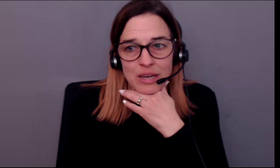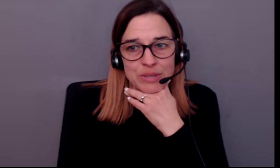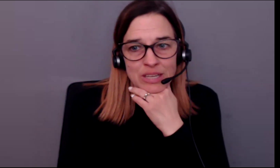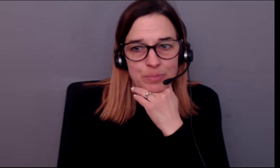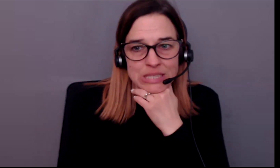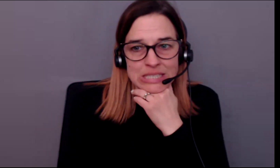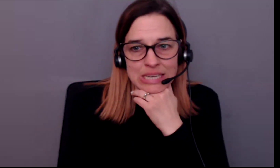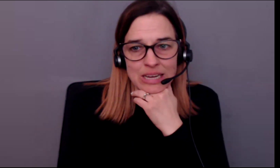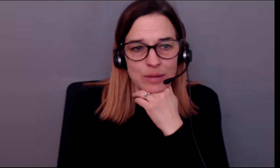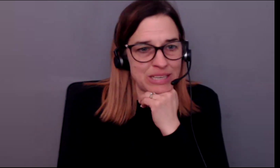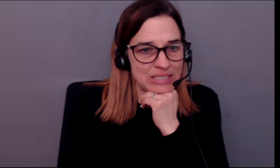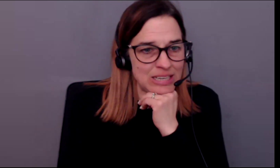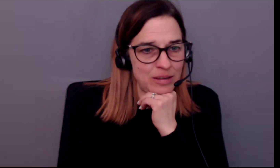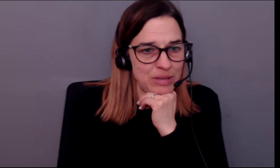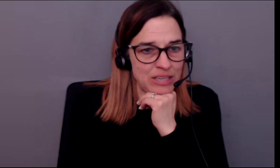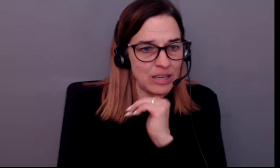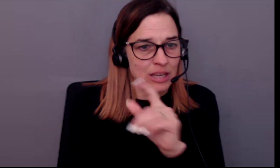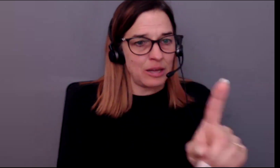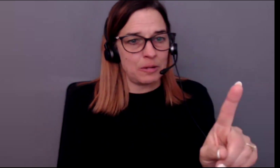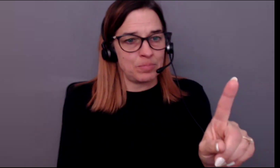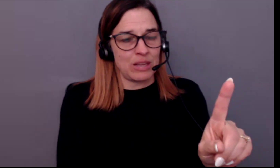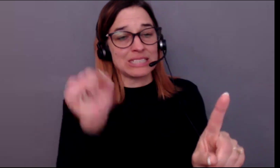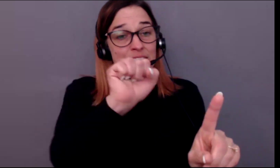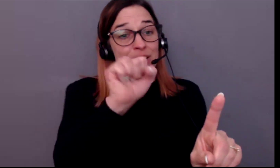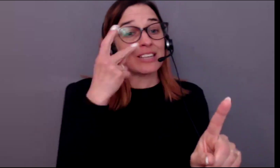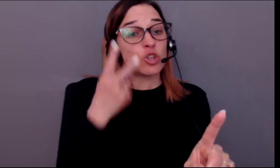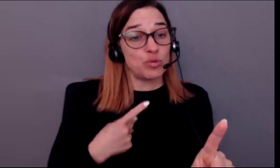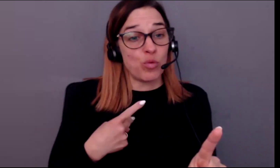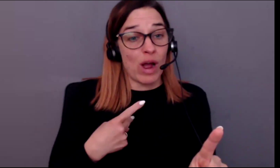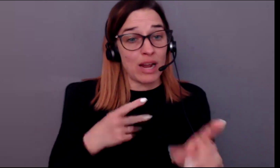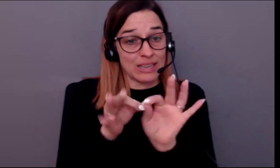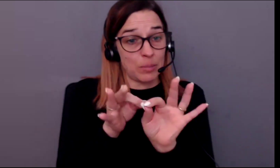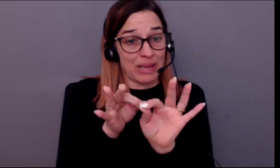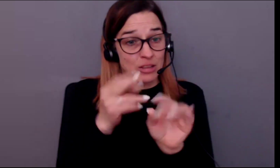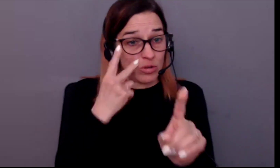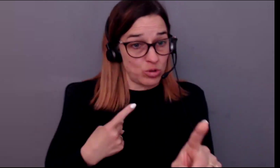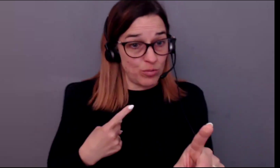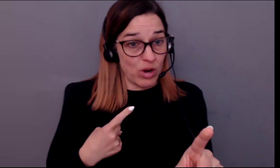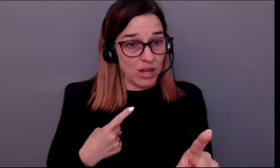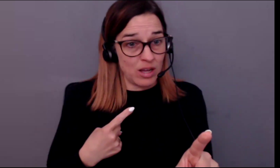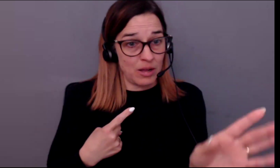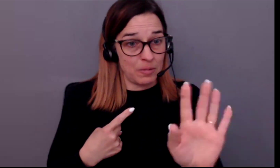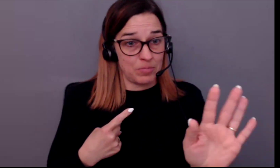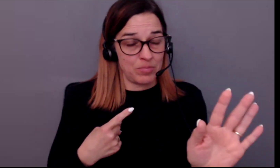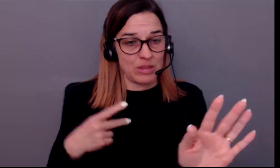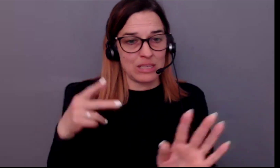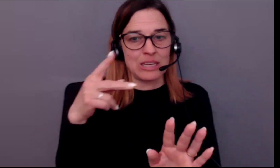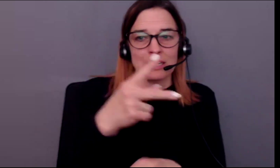vois Pina, Pina, Pizza, Piazza, mais Sylvette, est-ce que tu me vois, l'interprète? Tu me vois?